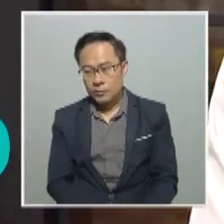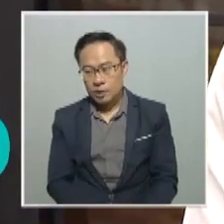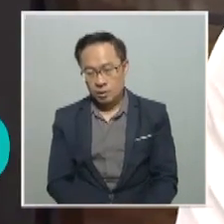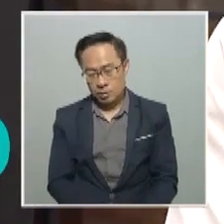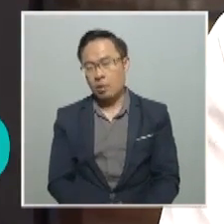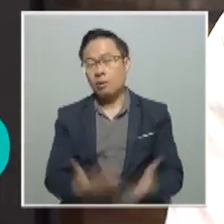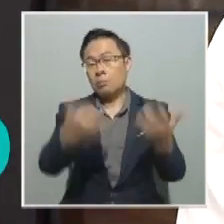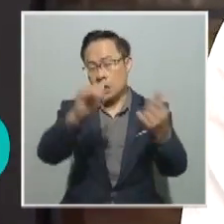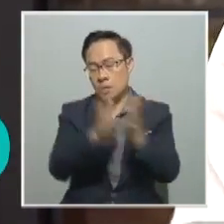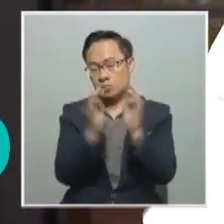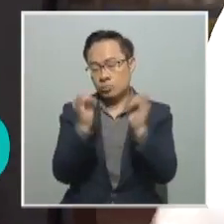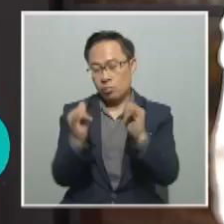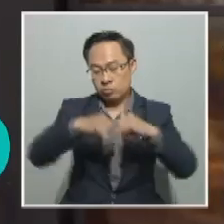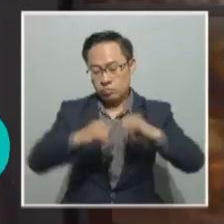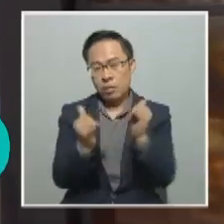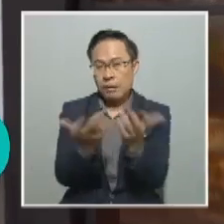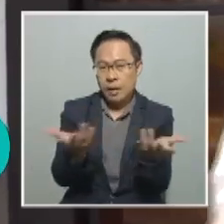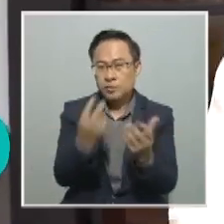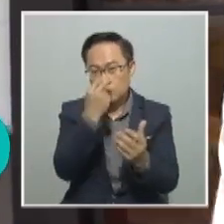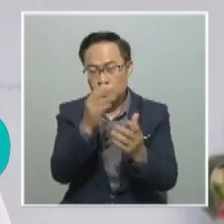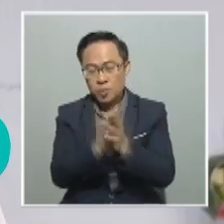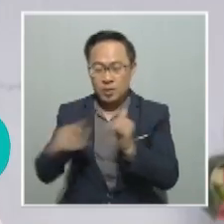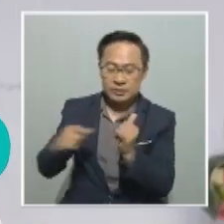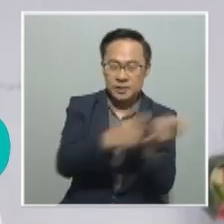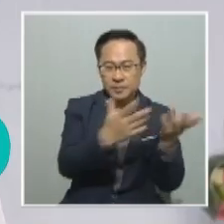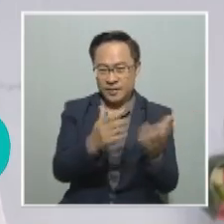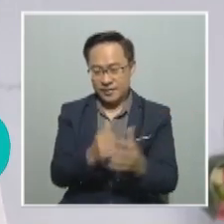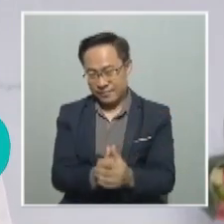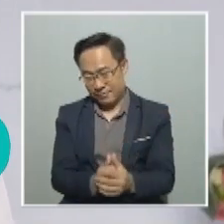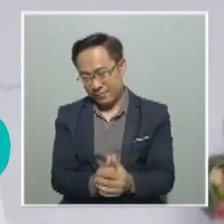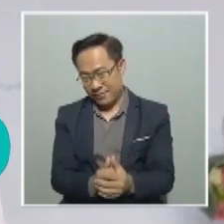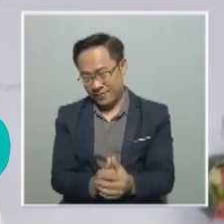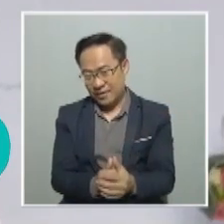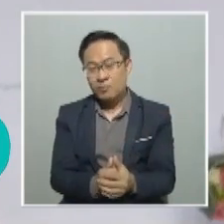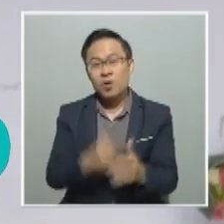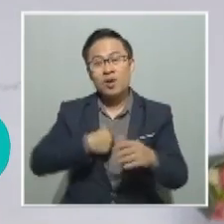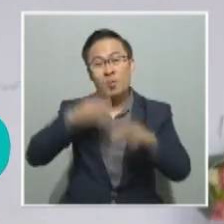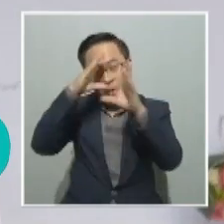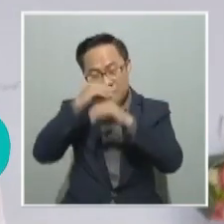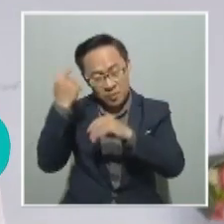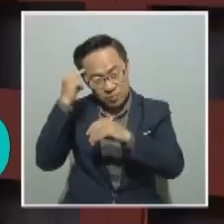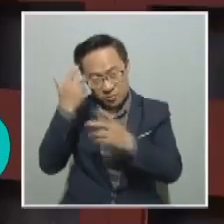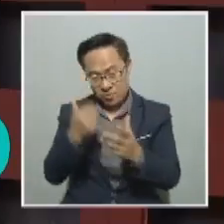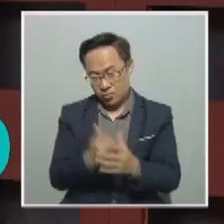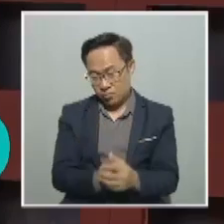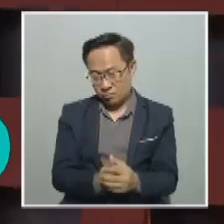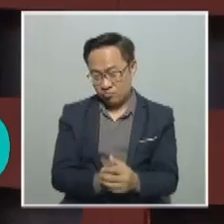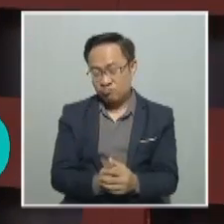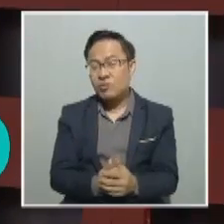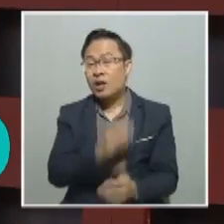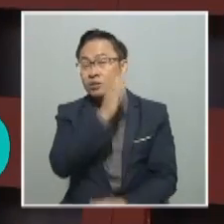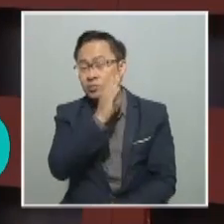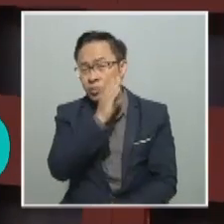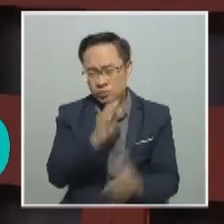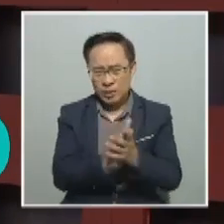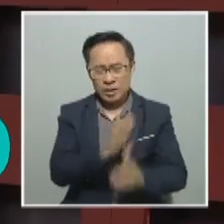าถีบเนี่ยปาก อ๋อไ ม่รู ้เราก็เลยเจ็บ แทนเลยเจ็บแทน ป้าแล้ว ก็เราหลับอยู่ไงเราไม่รู้ตัว แล้วแบบนี้ถ้าสมมติว่าเขา